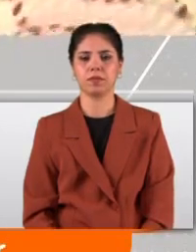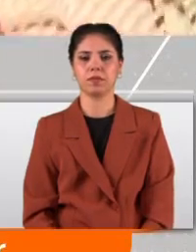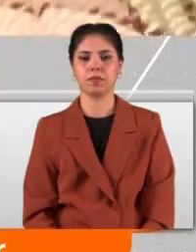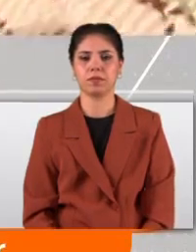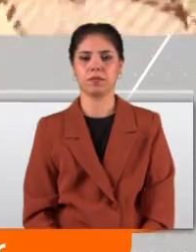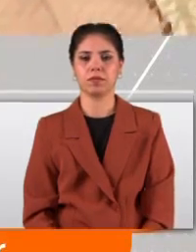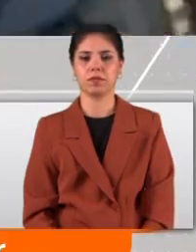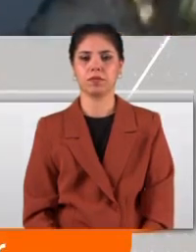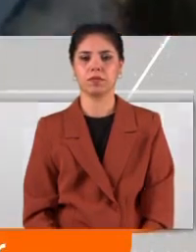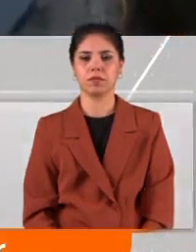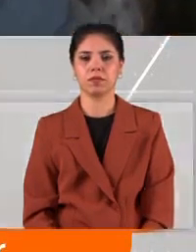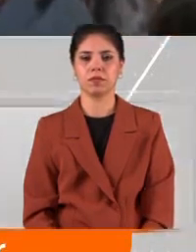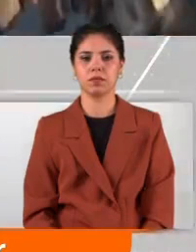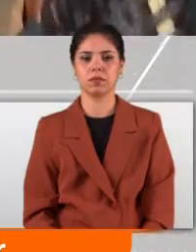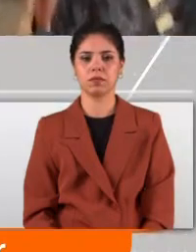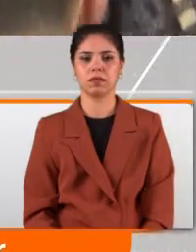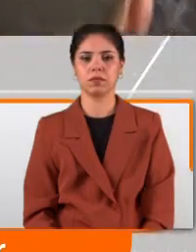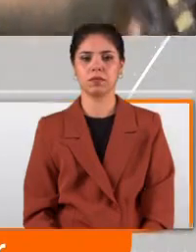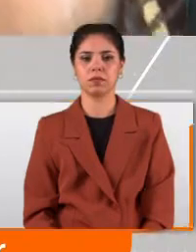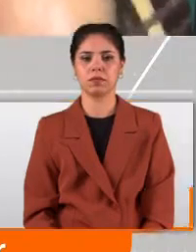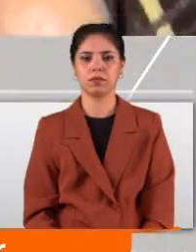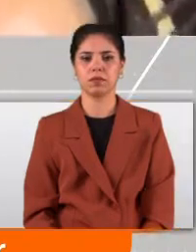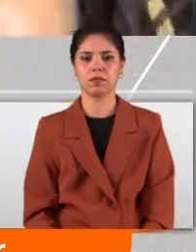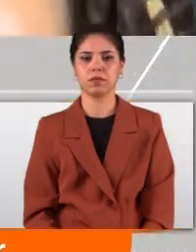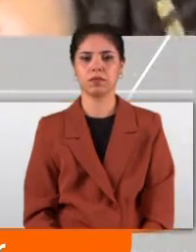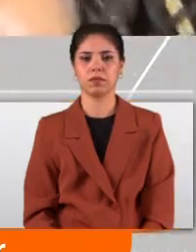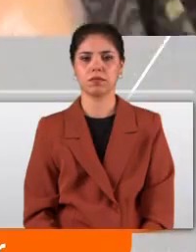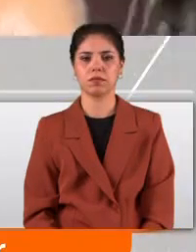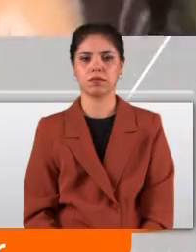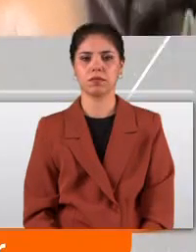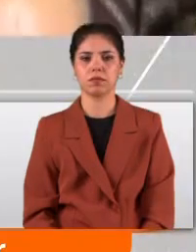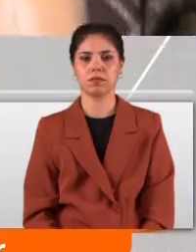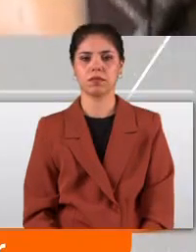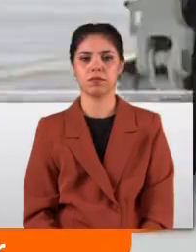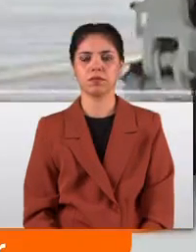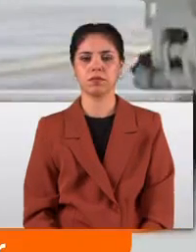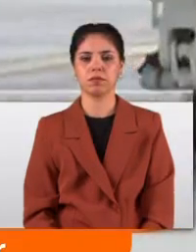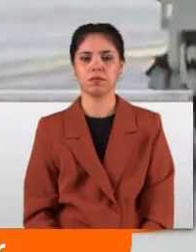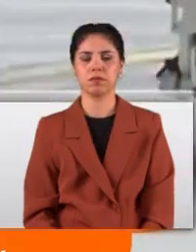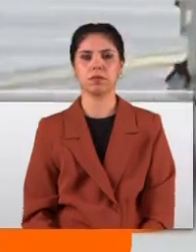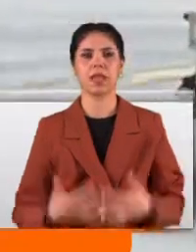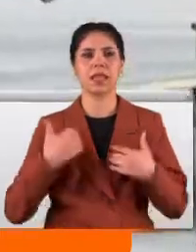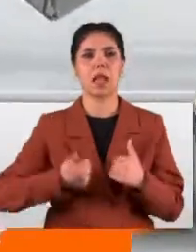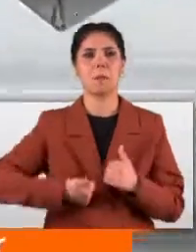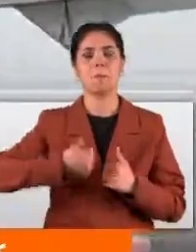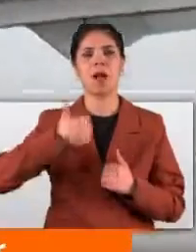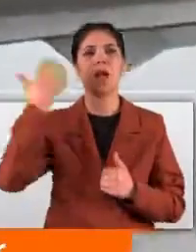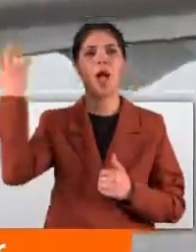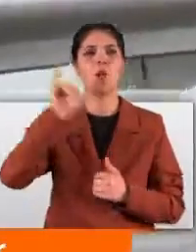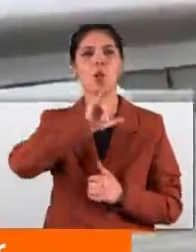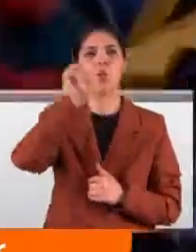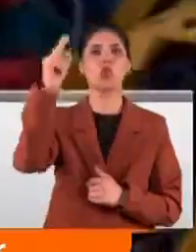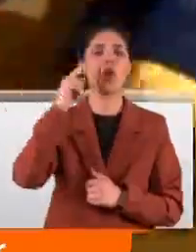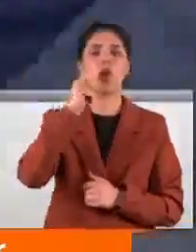Evet, üzerimize ne düşüyorsa her şeyiyle hazırız. Sağlık Bakanlığı'nın ambulans